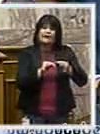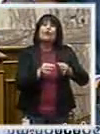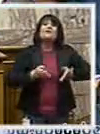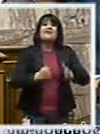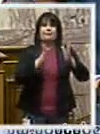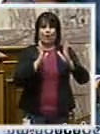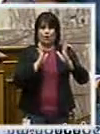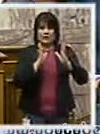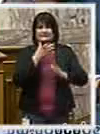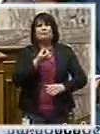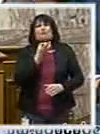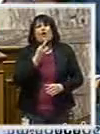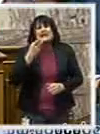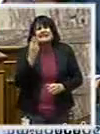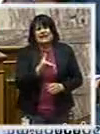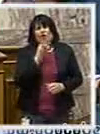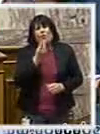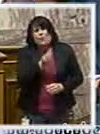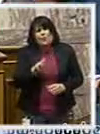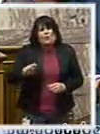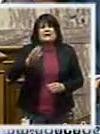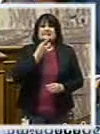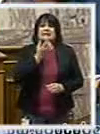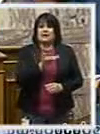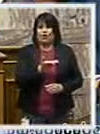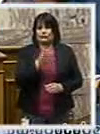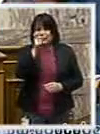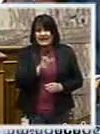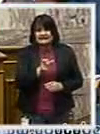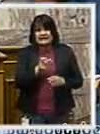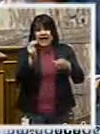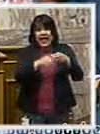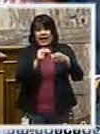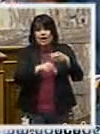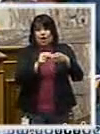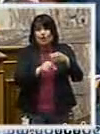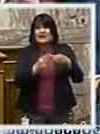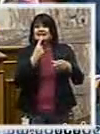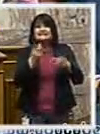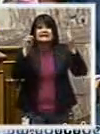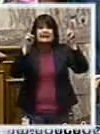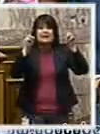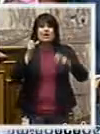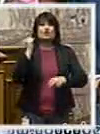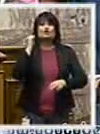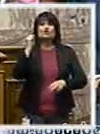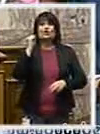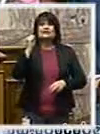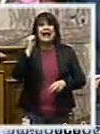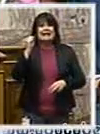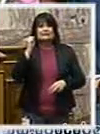η βαρβαρότητα της βαρβαρότητας. Και εσείς πήγατε σε εκλογές με το σύνθημα «Σοσιαλισμός ή